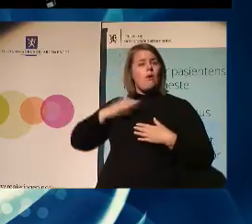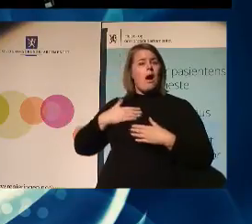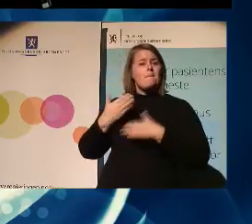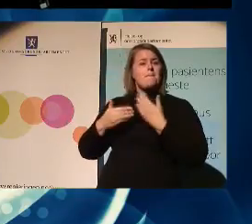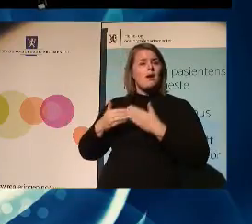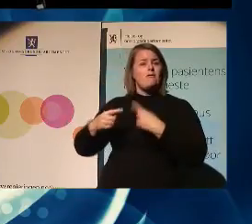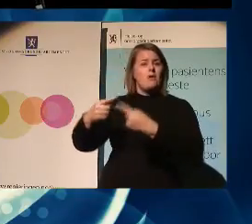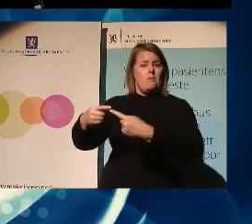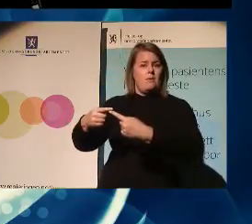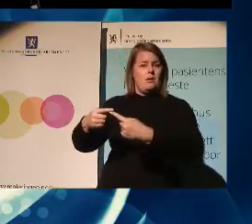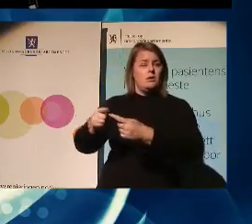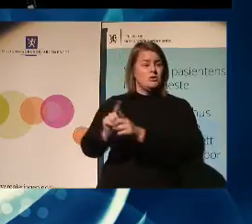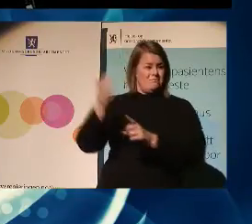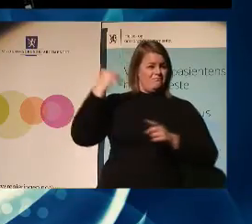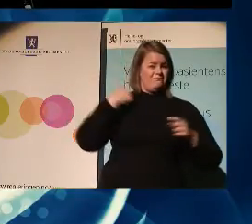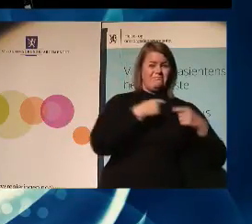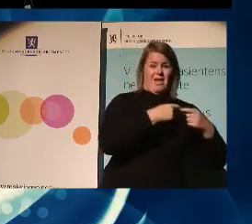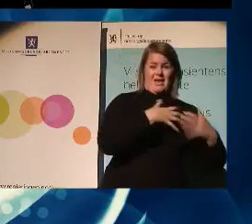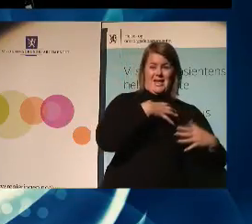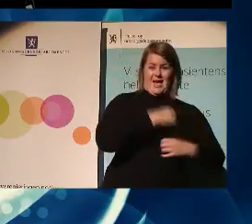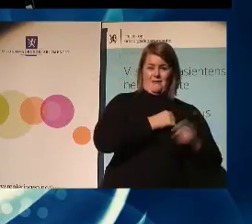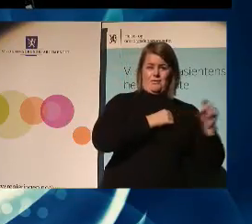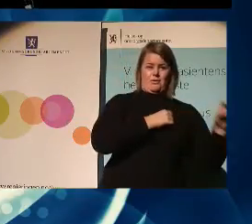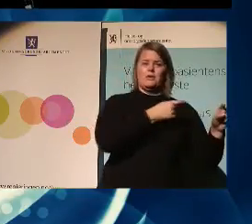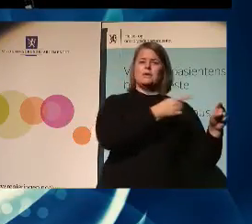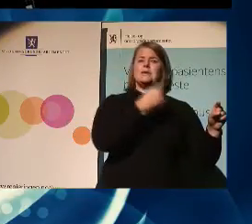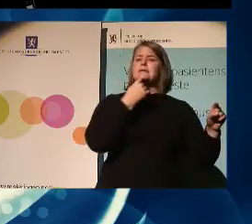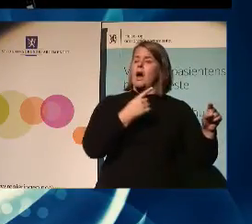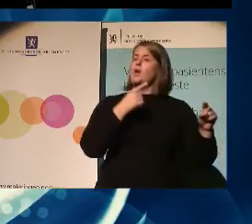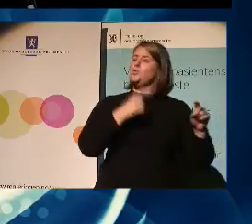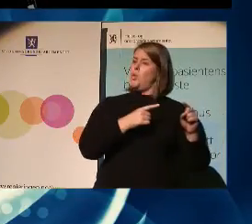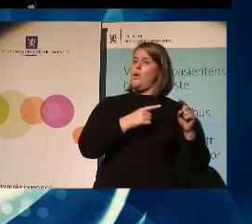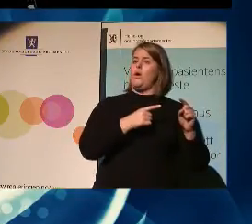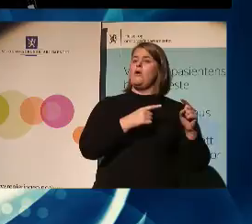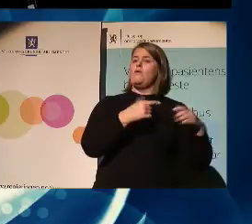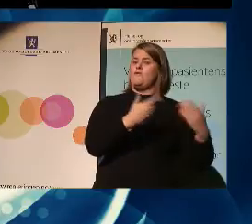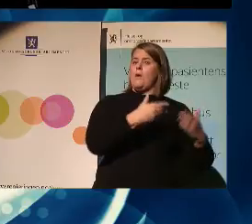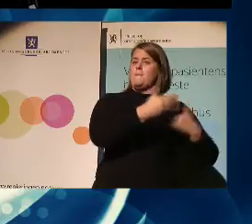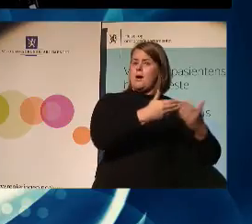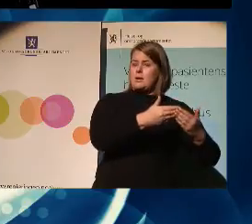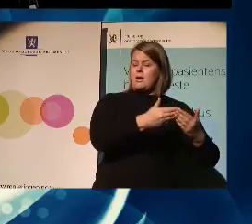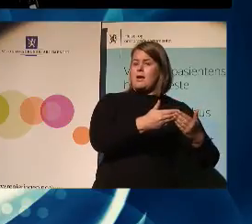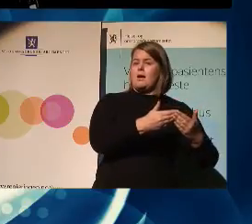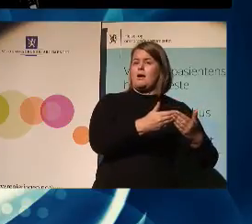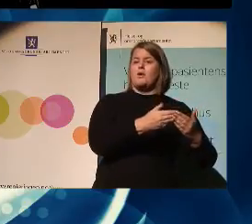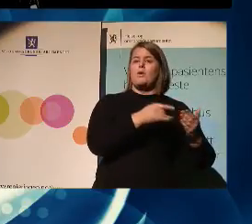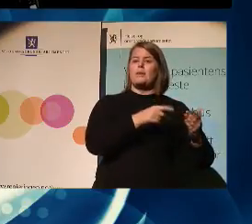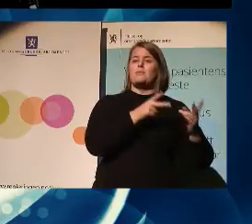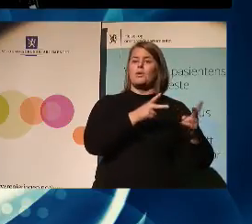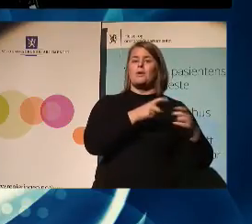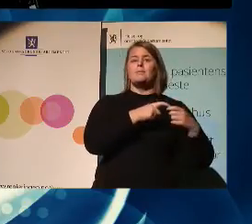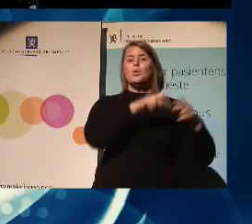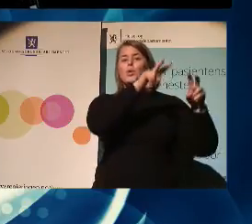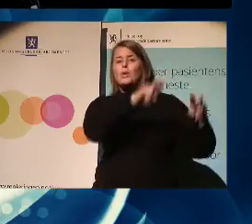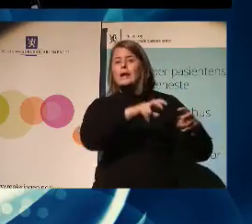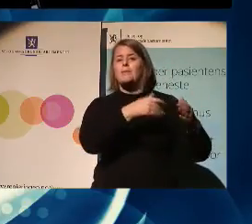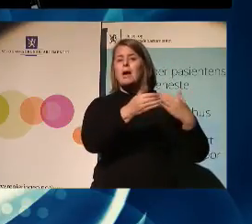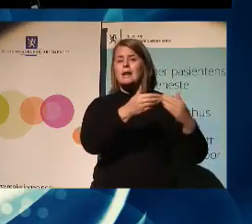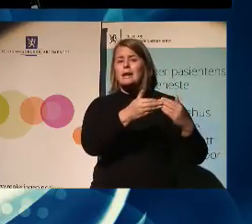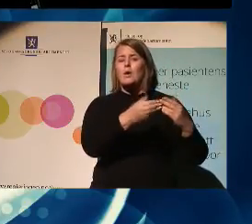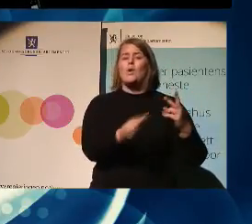opplevde innenfor kreft, hvor de sa at nå får vi ikke bare en pakke som vi kan bruke for å få utredning og behandling, vi får